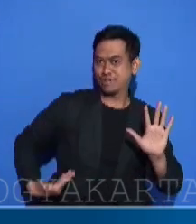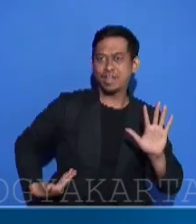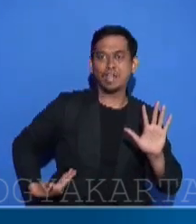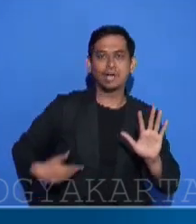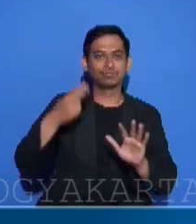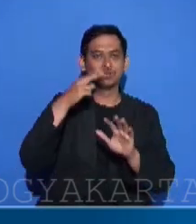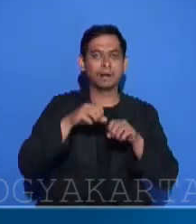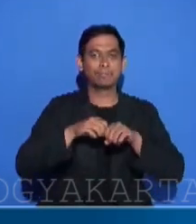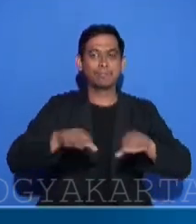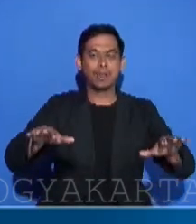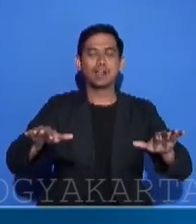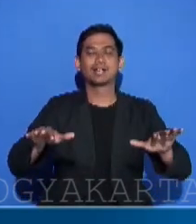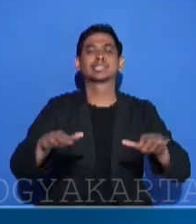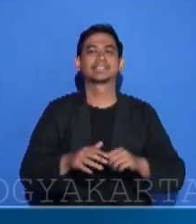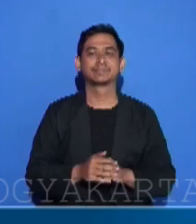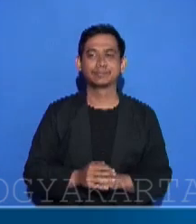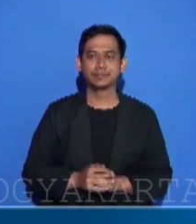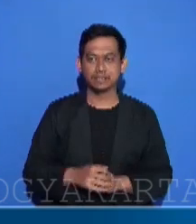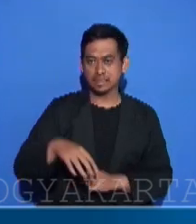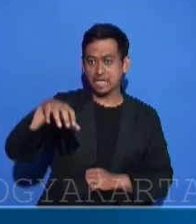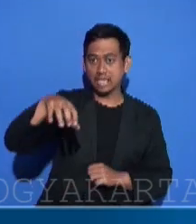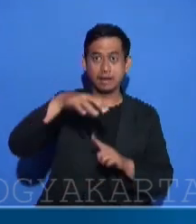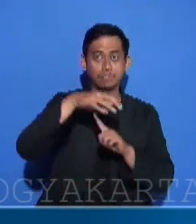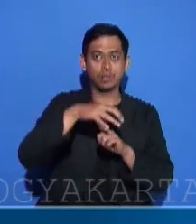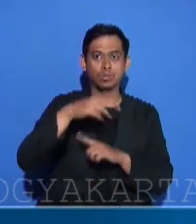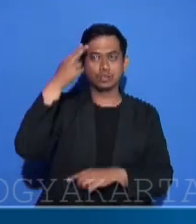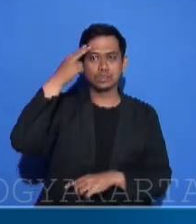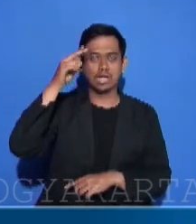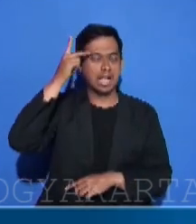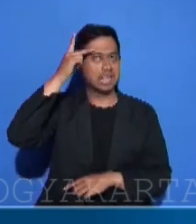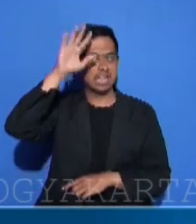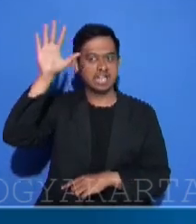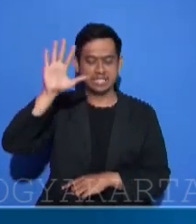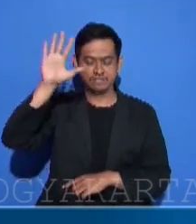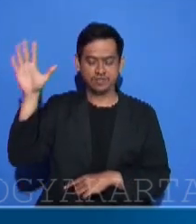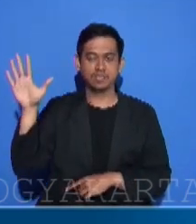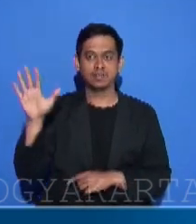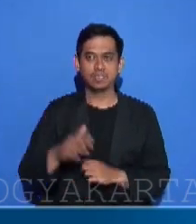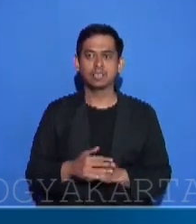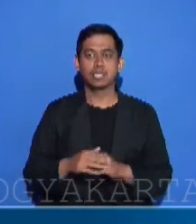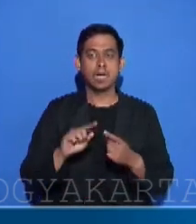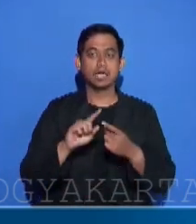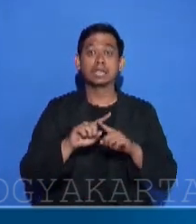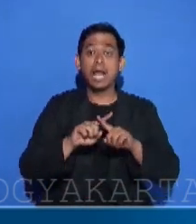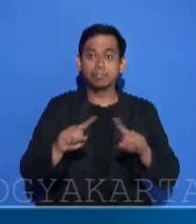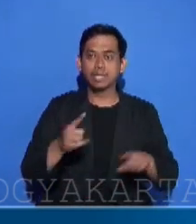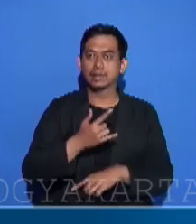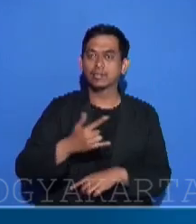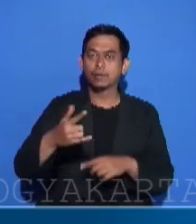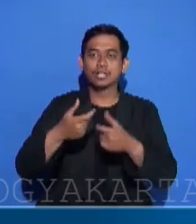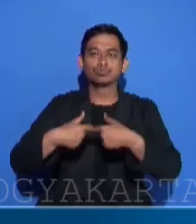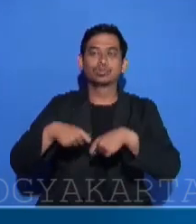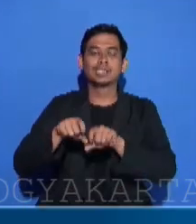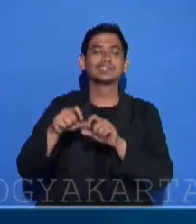Festival merupakan sebuah wadah bagi para santri untuk mengkreasikan busana tanpa mengabaikan nilai-nilai keislaman, seperti halnya menutup